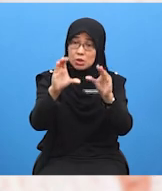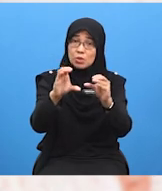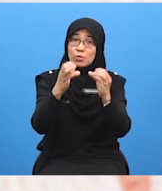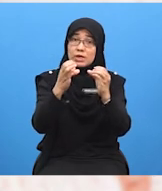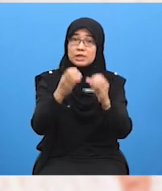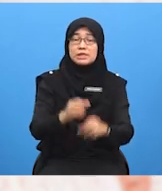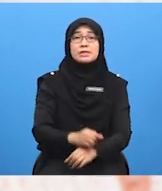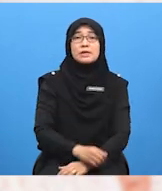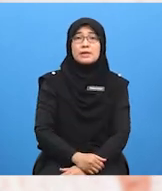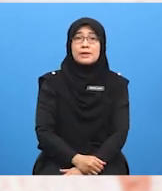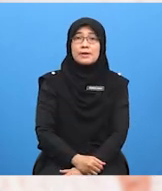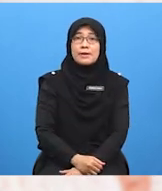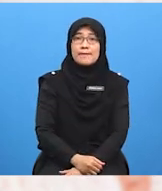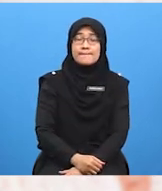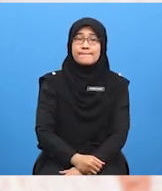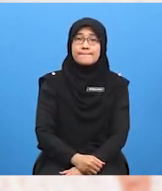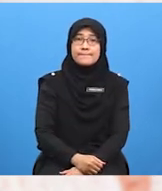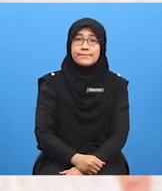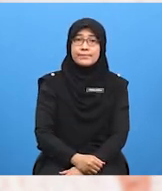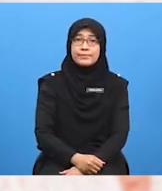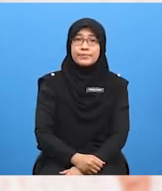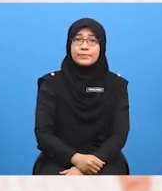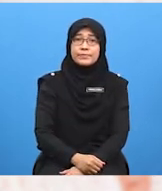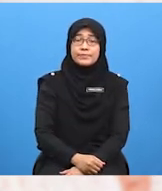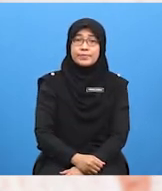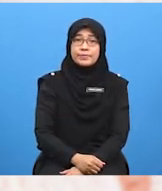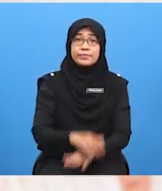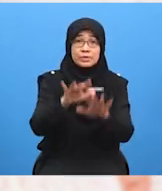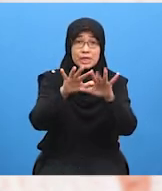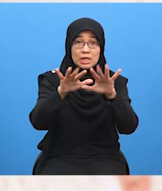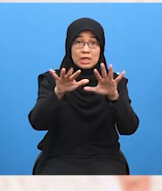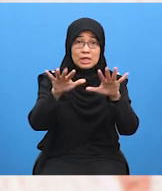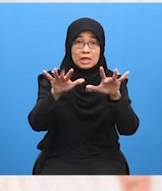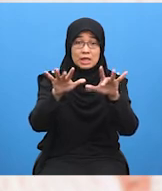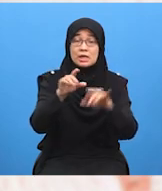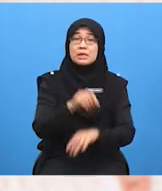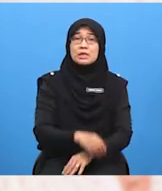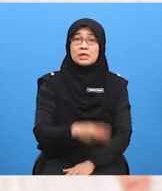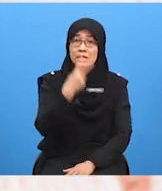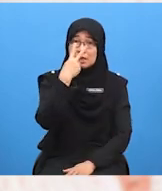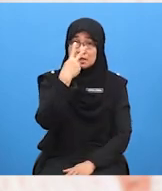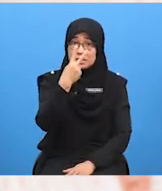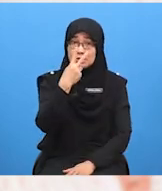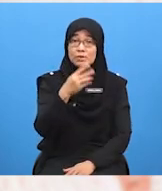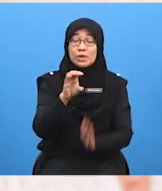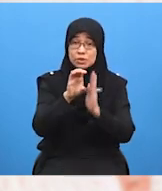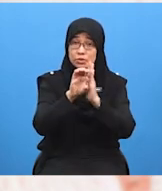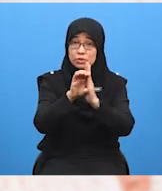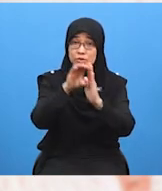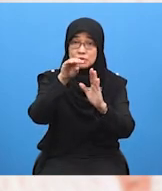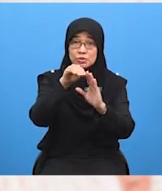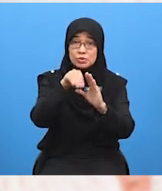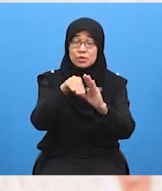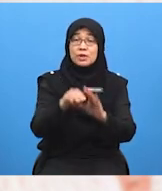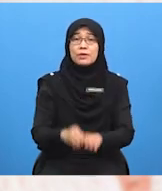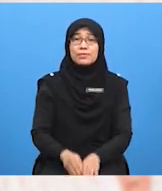Baiklah, murid-murid perlu ke laman sesawang dan taipkan Tinkercad pada carian.